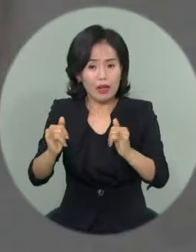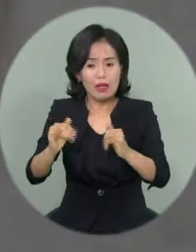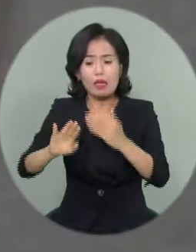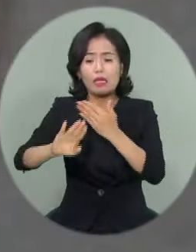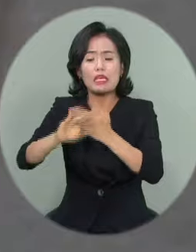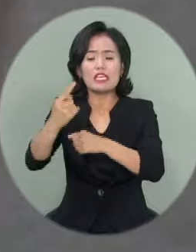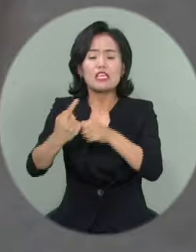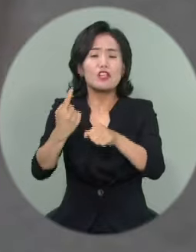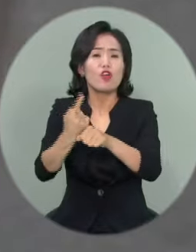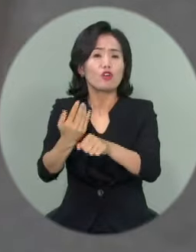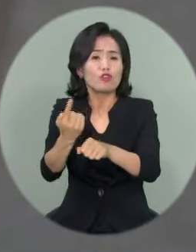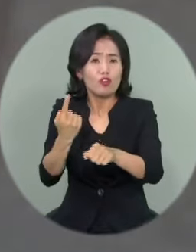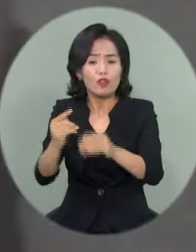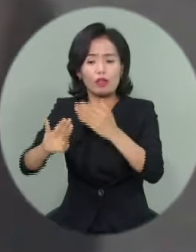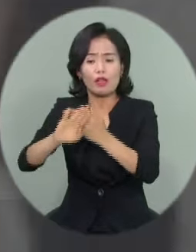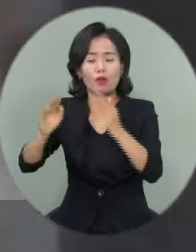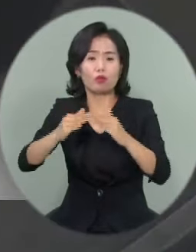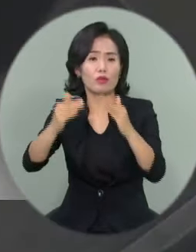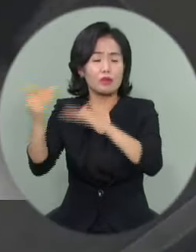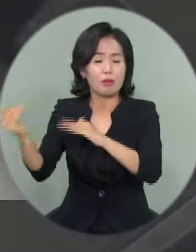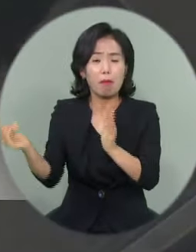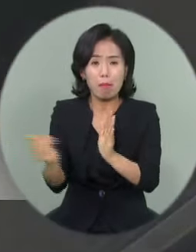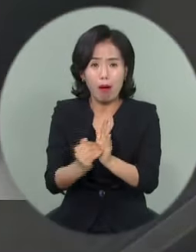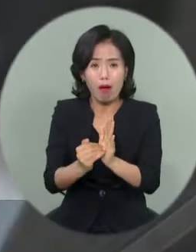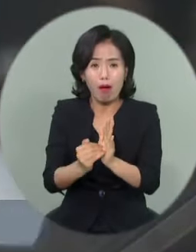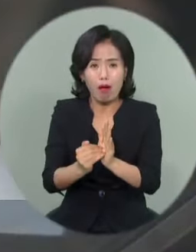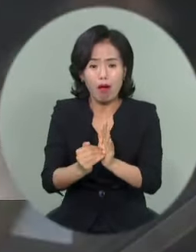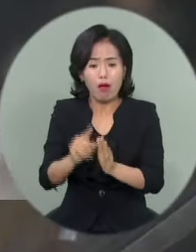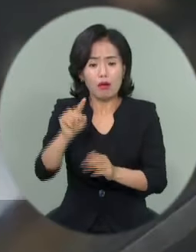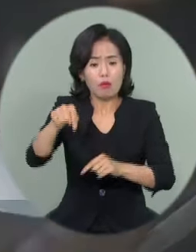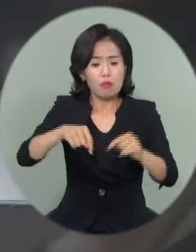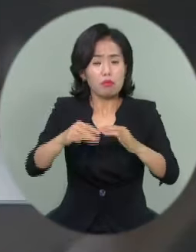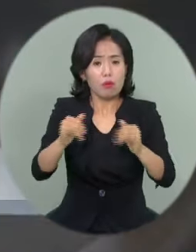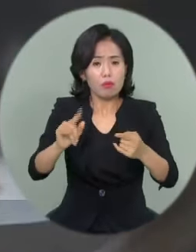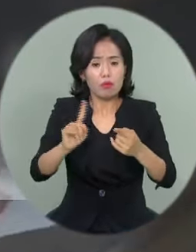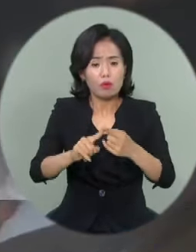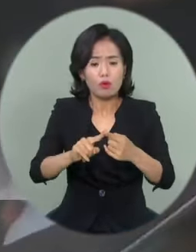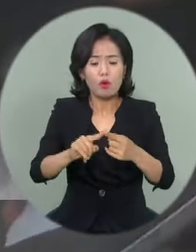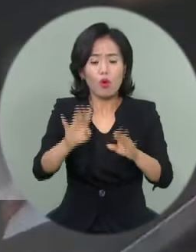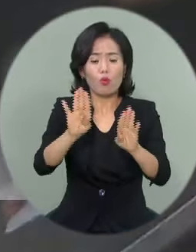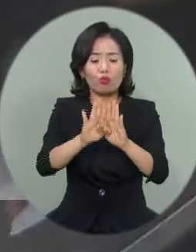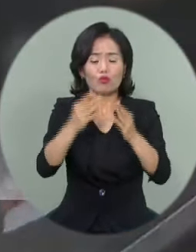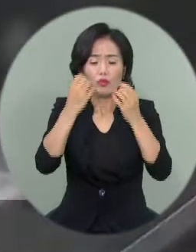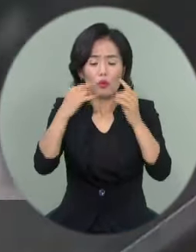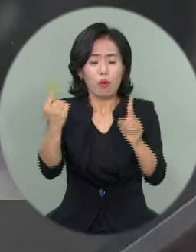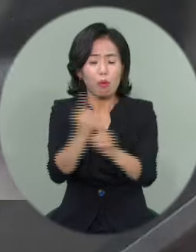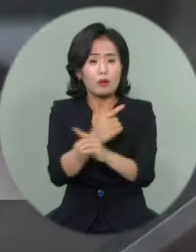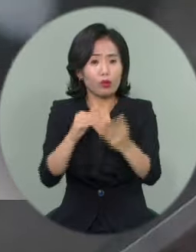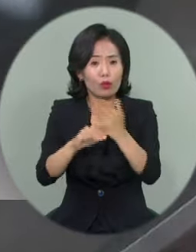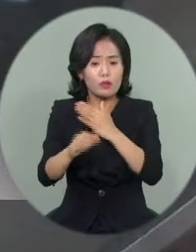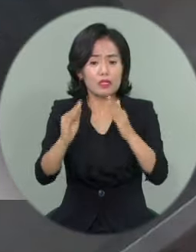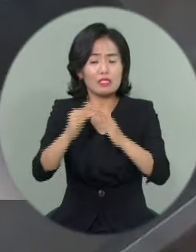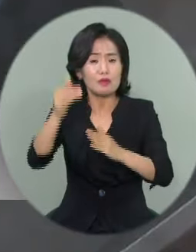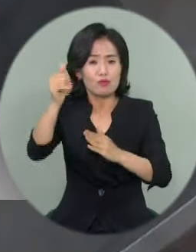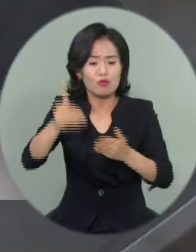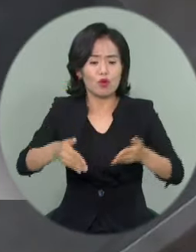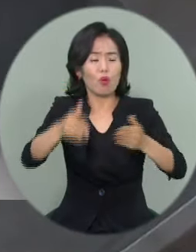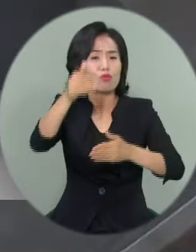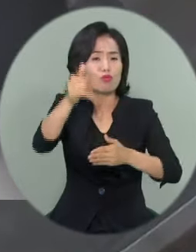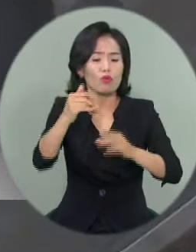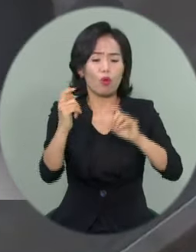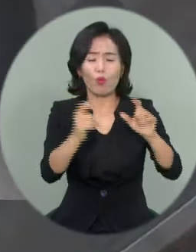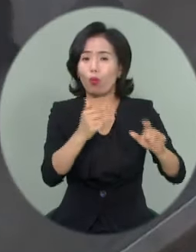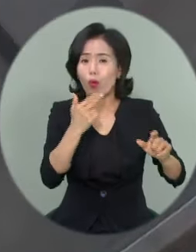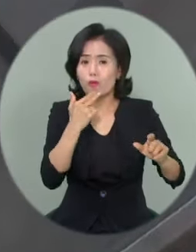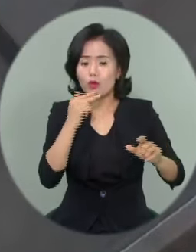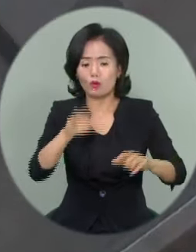곳으로 이사간 상태라는 사실이인 되자 집행관들은 문손잡이를 새것으로 교체하고 집주인과 세입자에게 통보